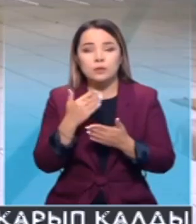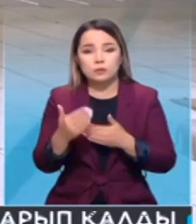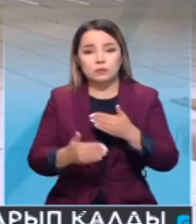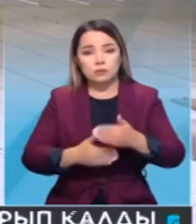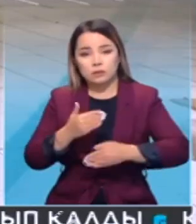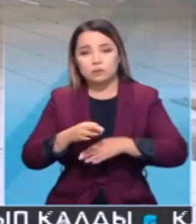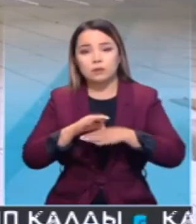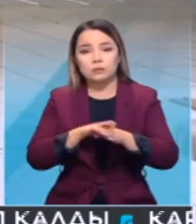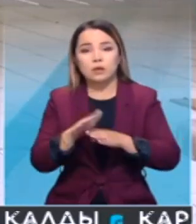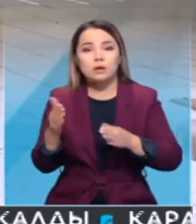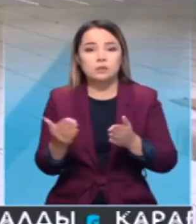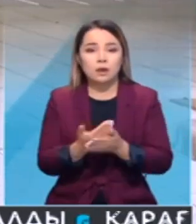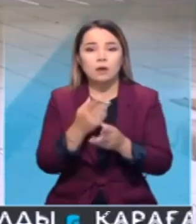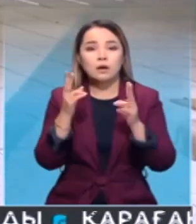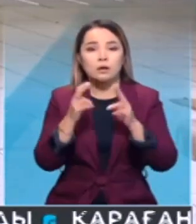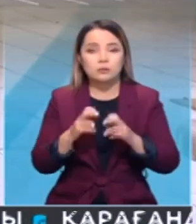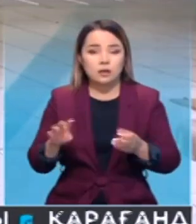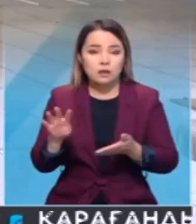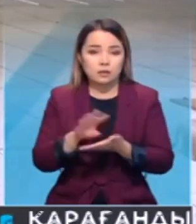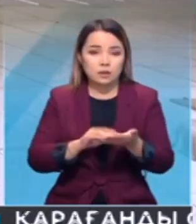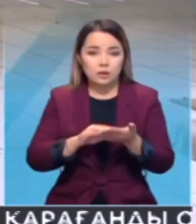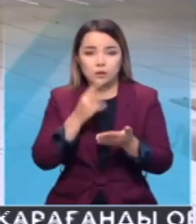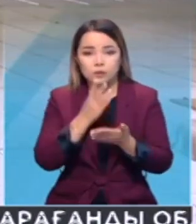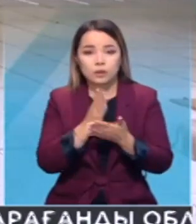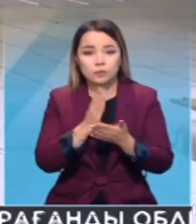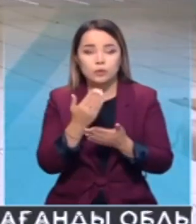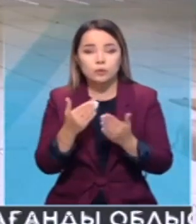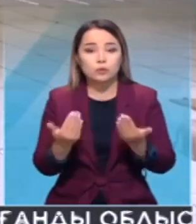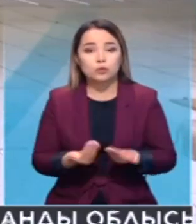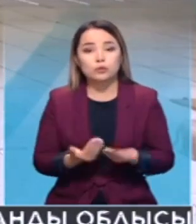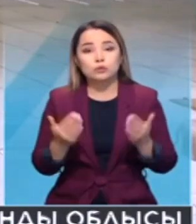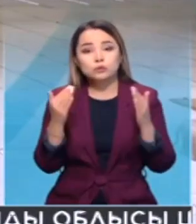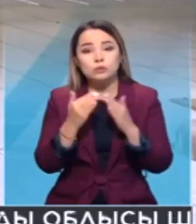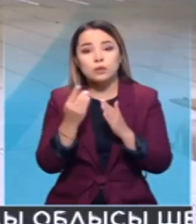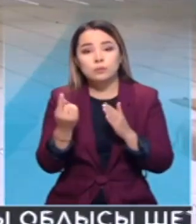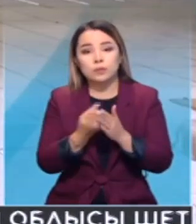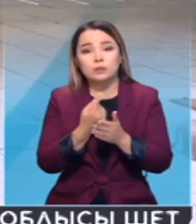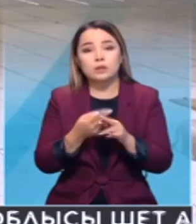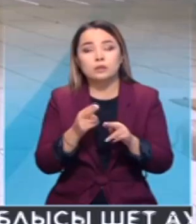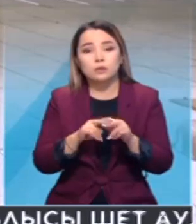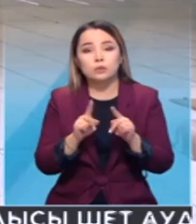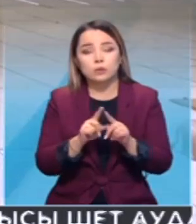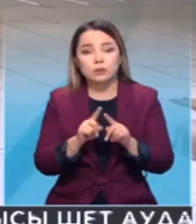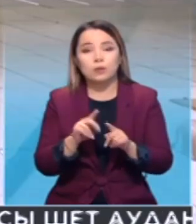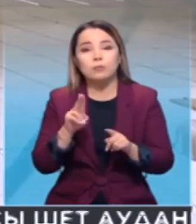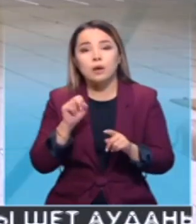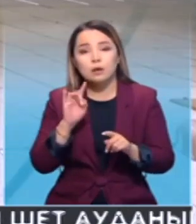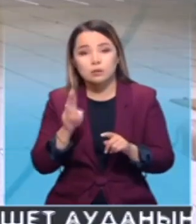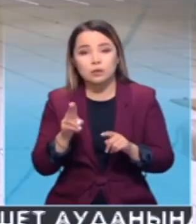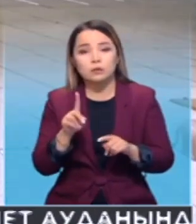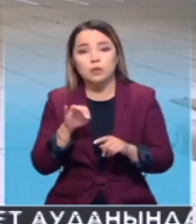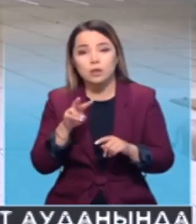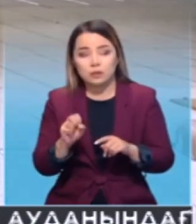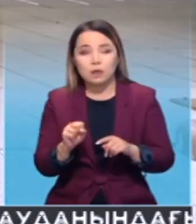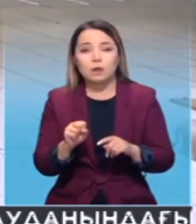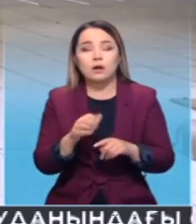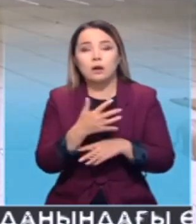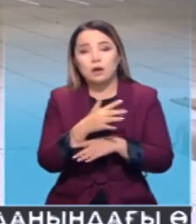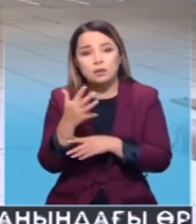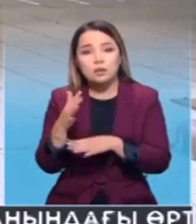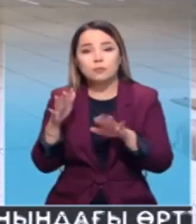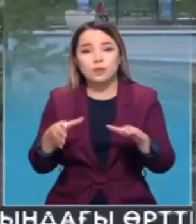оларда жаңа қайта қарластырылып, мысалы бір тұрғын үйдің орнына керісінше бір паркты зона ретінде, аллея, сквер